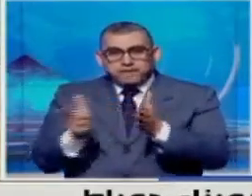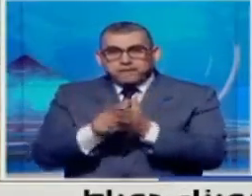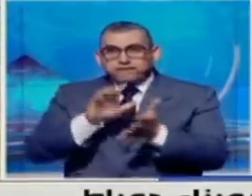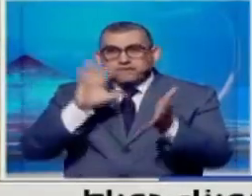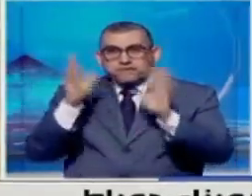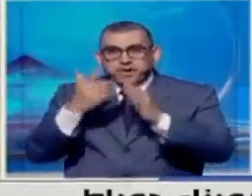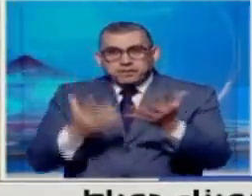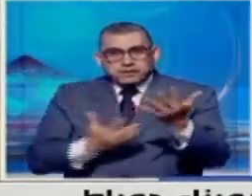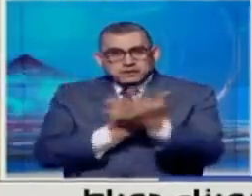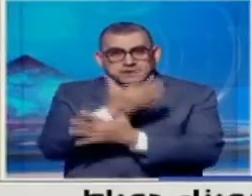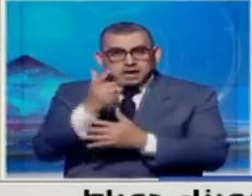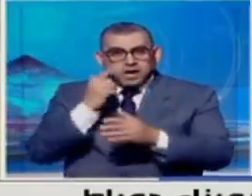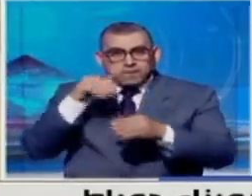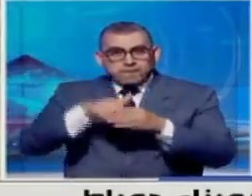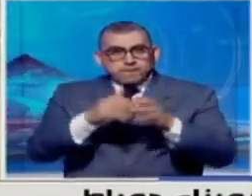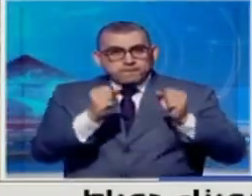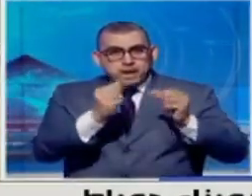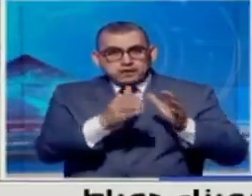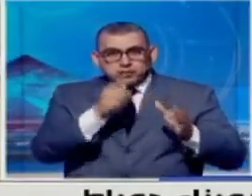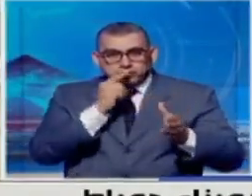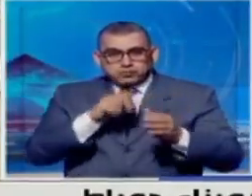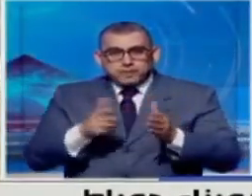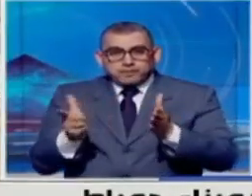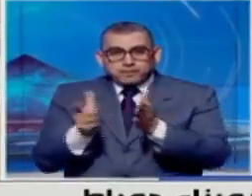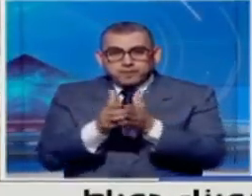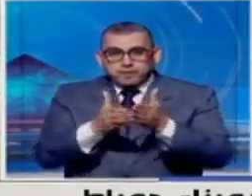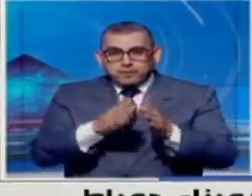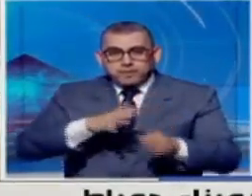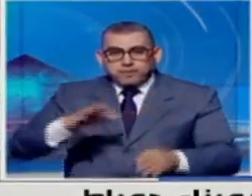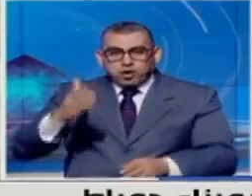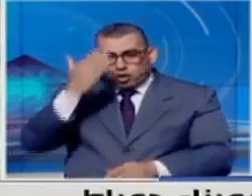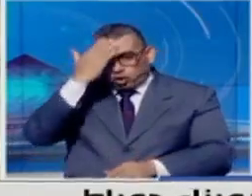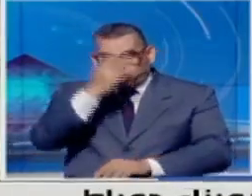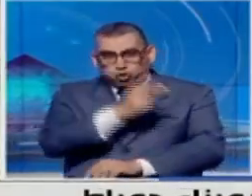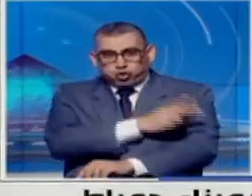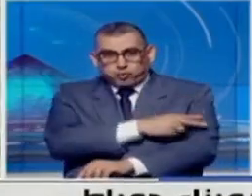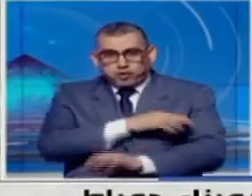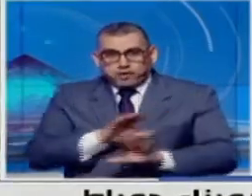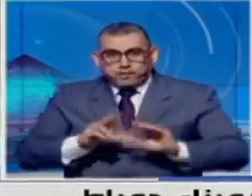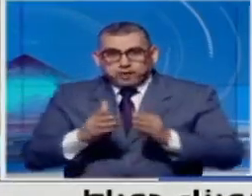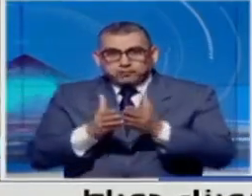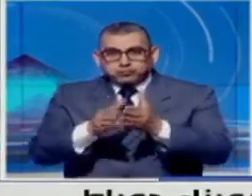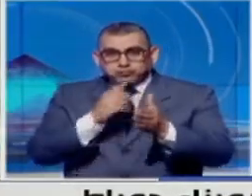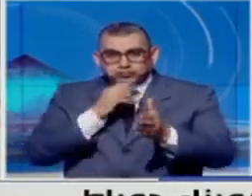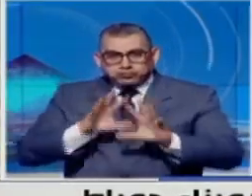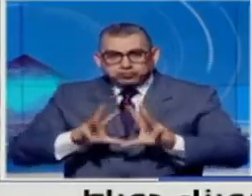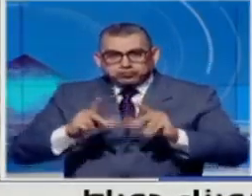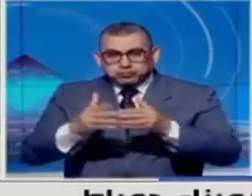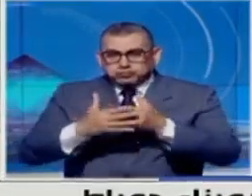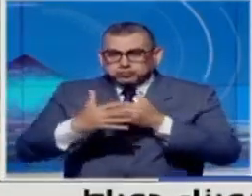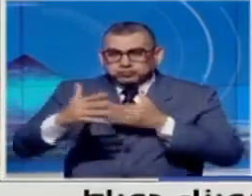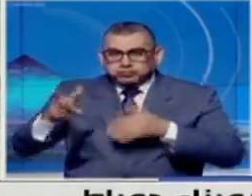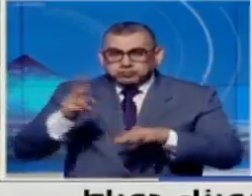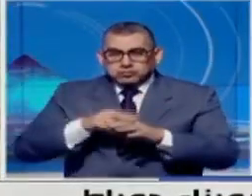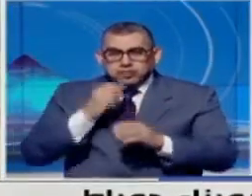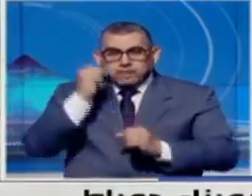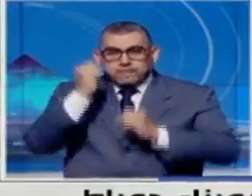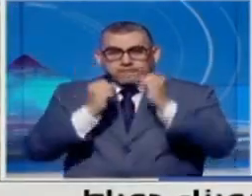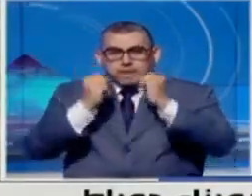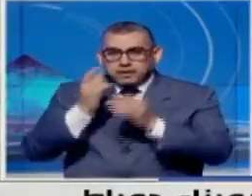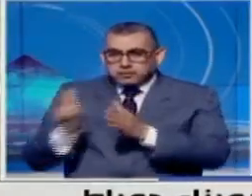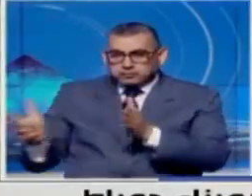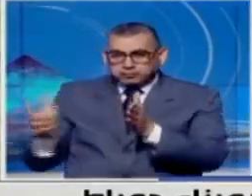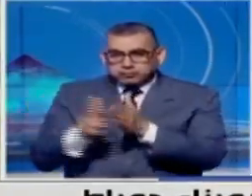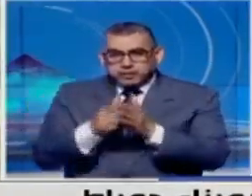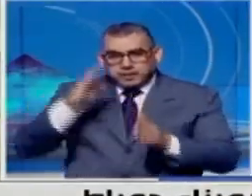للتجاره واللوجيسيات ميناء دمياط البحريه تطويره وتوسعته وتنفيذ محطه حاويات